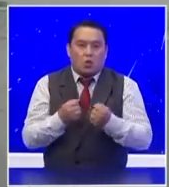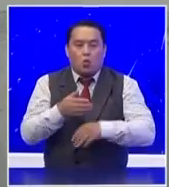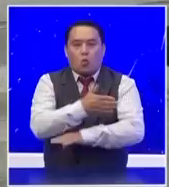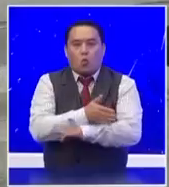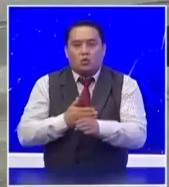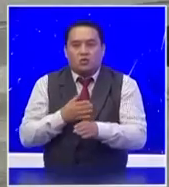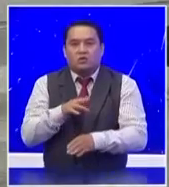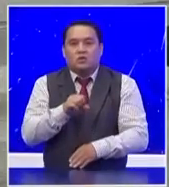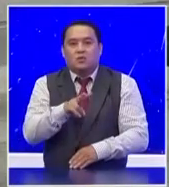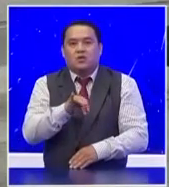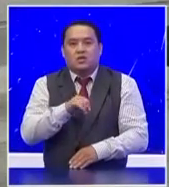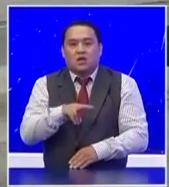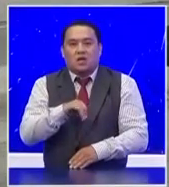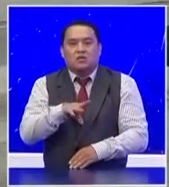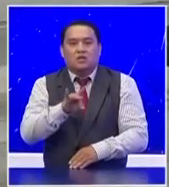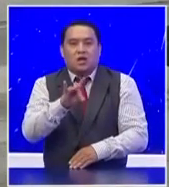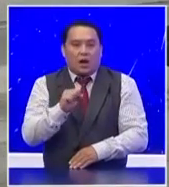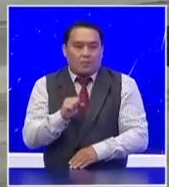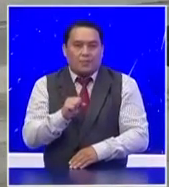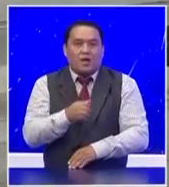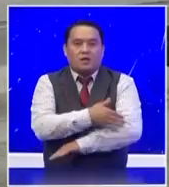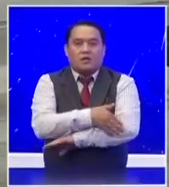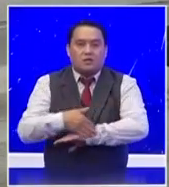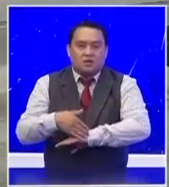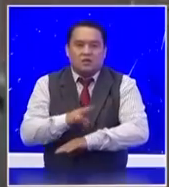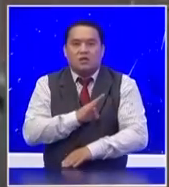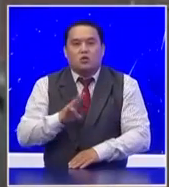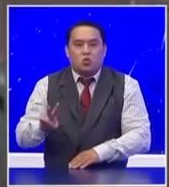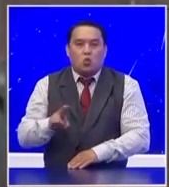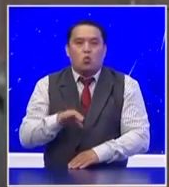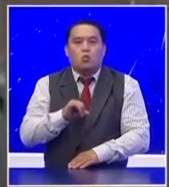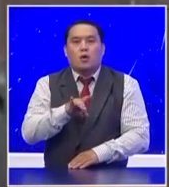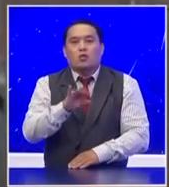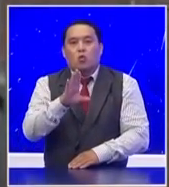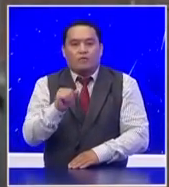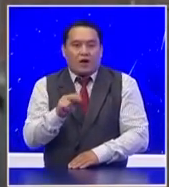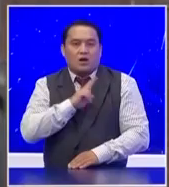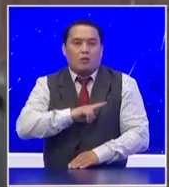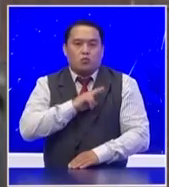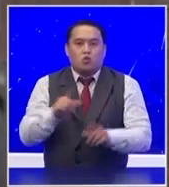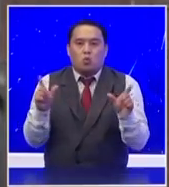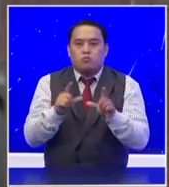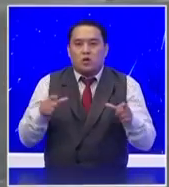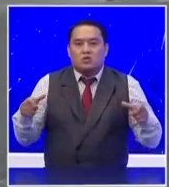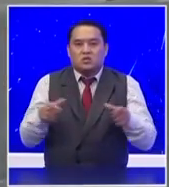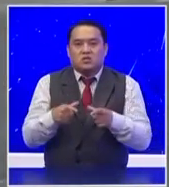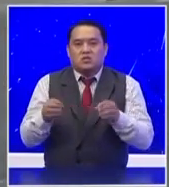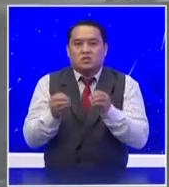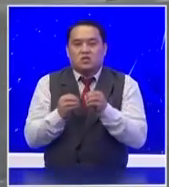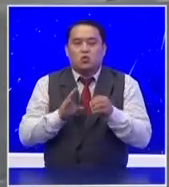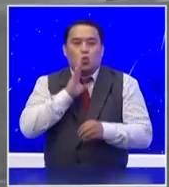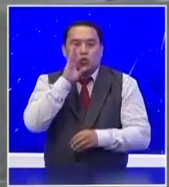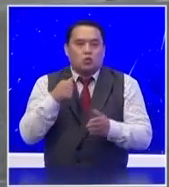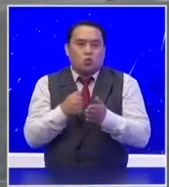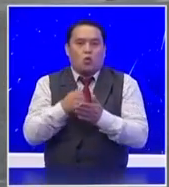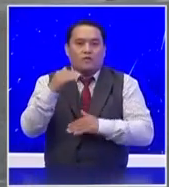улицы Шевченко, Бержансал и Акансара, от проспекта Назарбаева до улицы Курманова. Работа магазинов ограничивается с 10 утра до